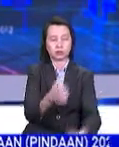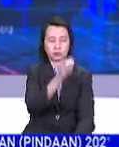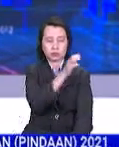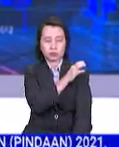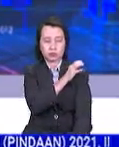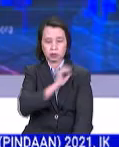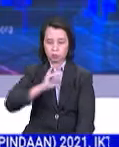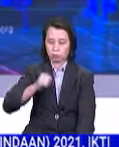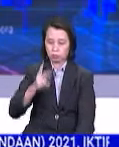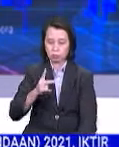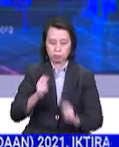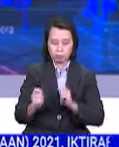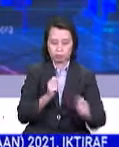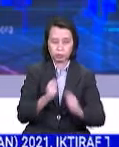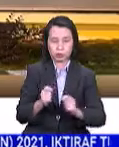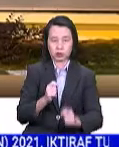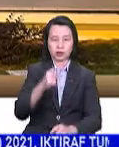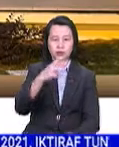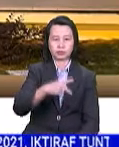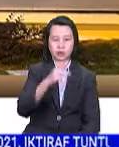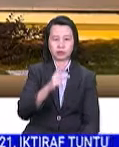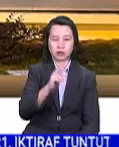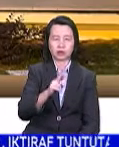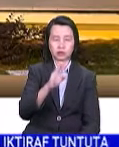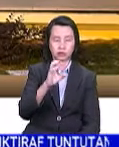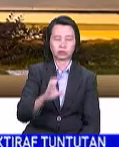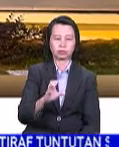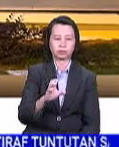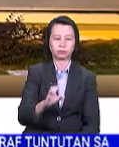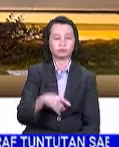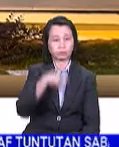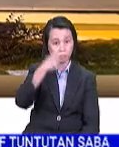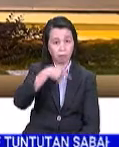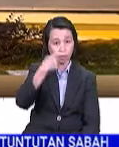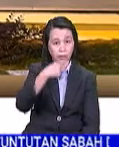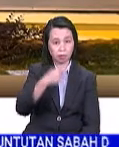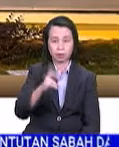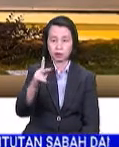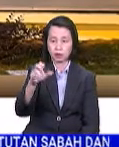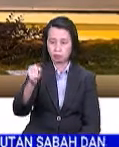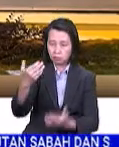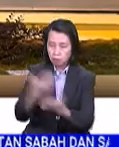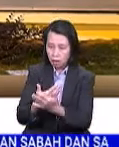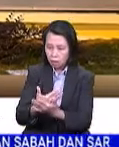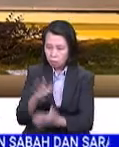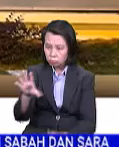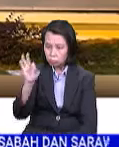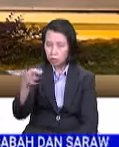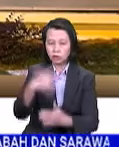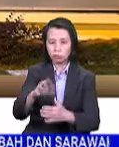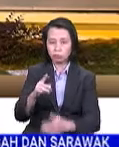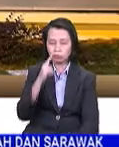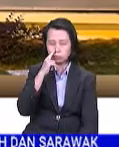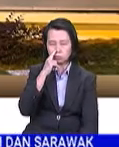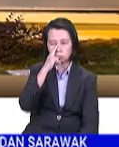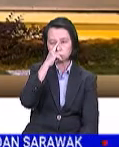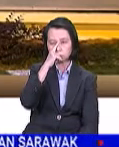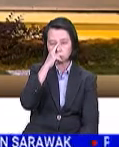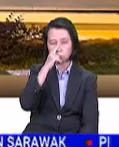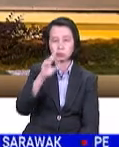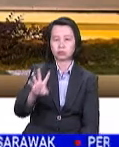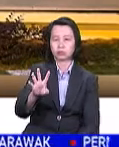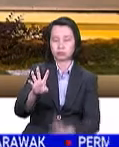Pengerusi Jawatankuasa Bertindak Kesihatan Negeri Sembilan, S. Birapan berkata, kes baharu dikesan selepas ujian saringan ke